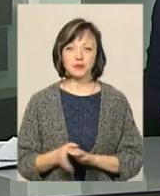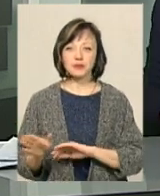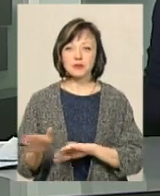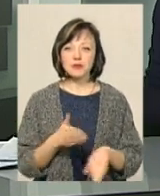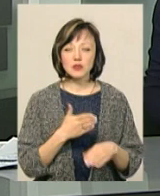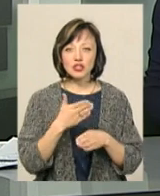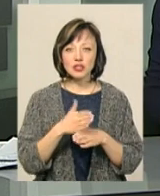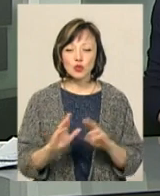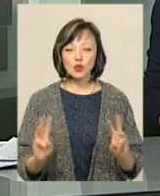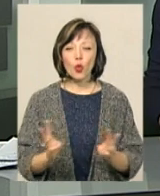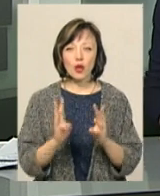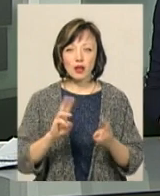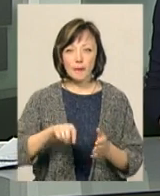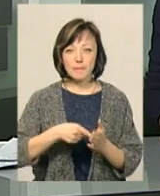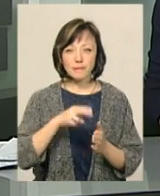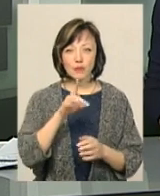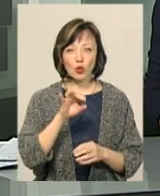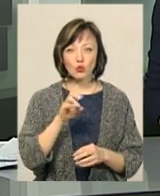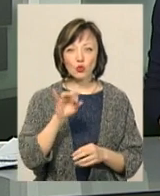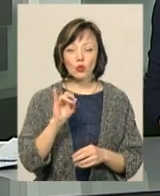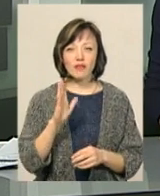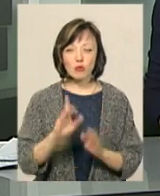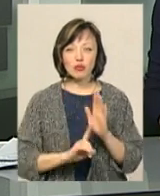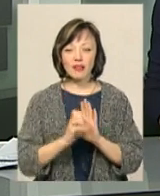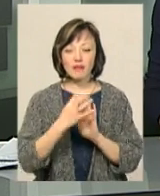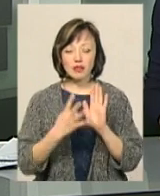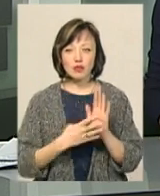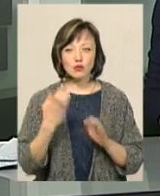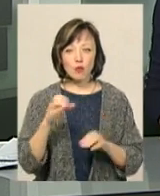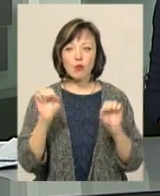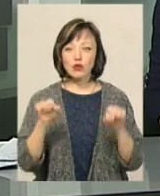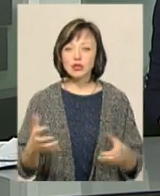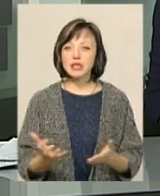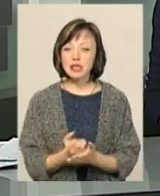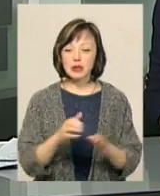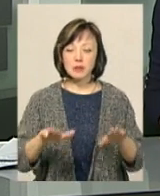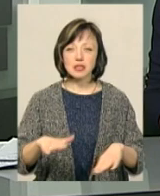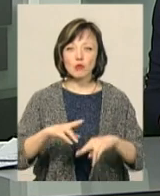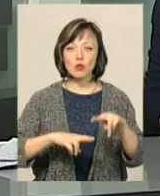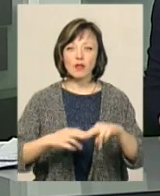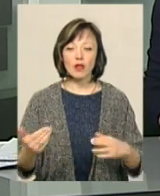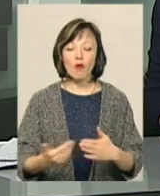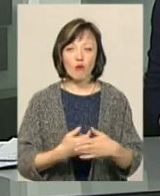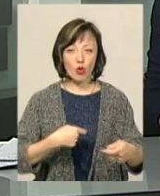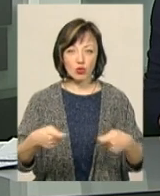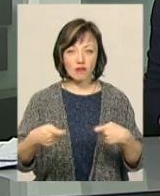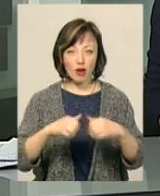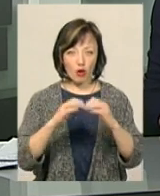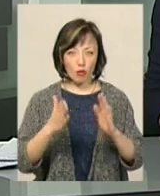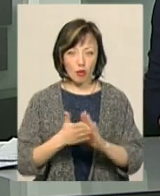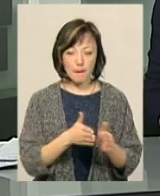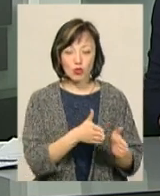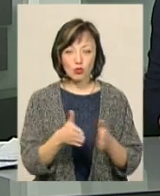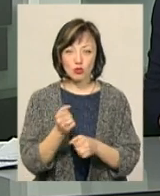Частину згорілого Проскурова початку 19 століття можуть знайти на місці будівництва нового торговельного комплексу. Підготовчі роботи для